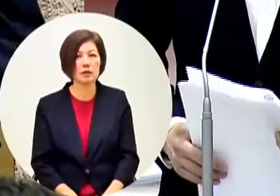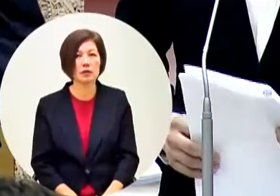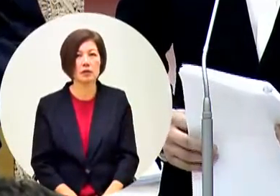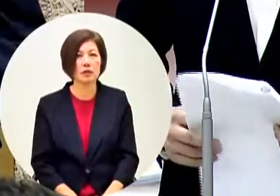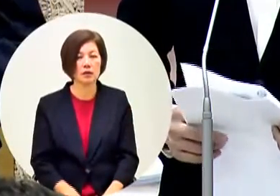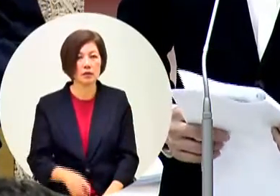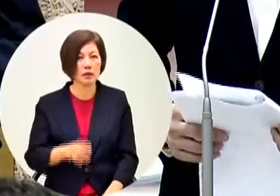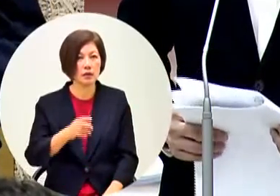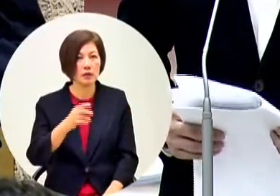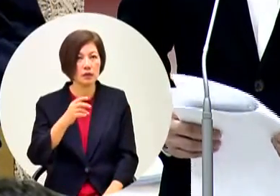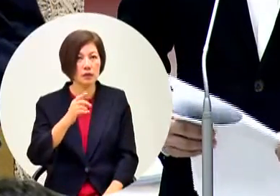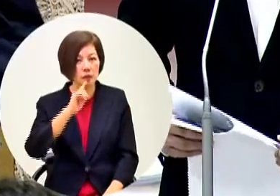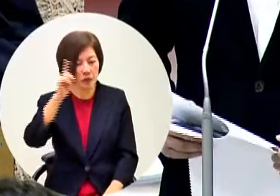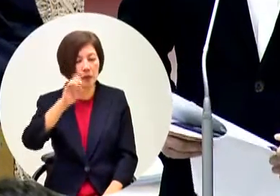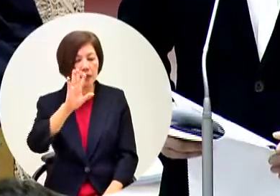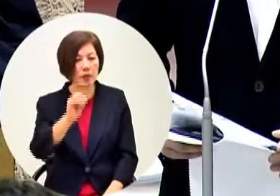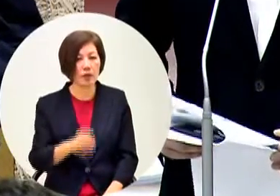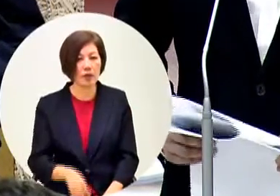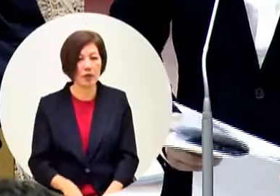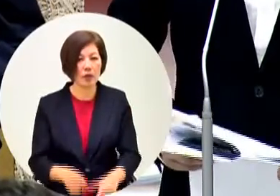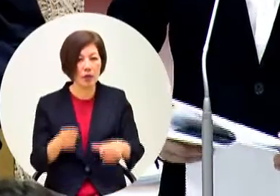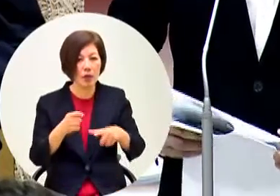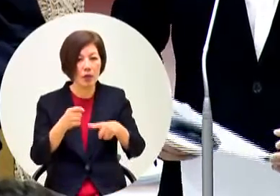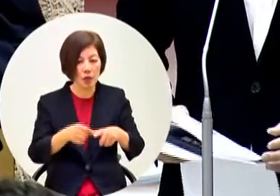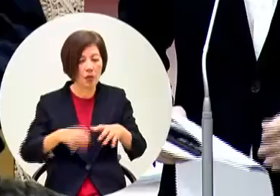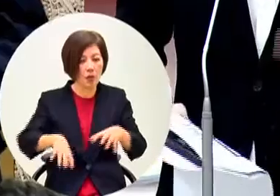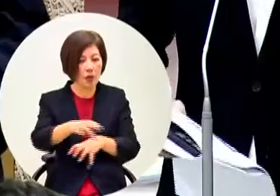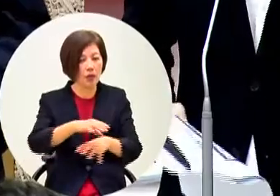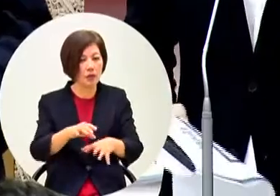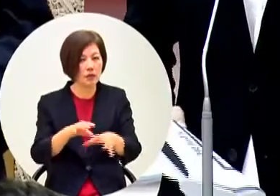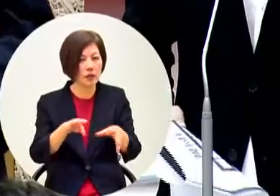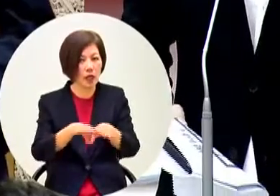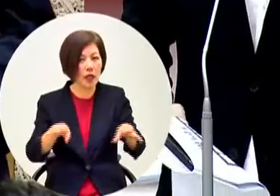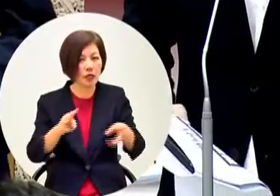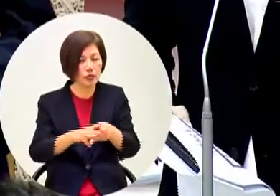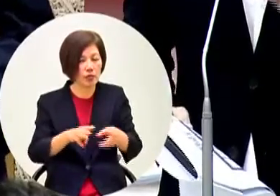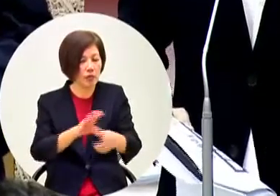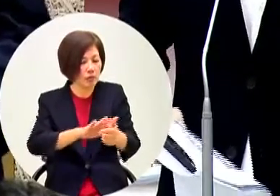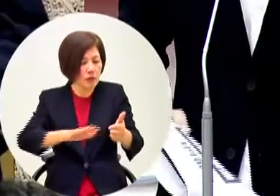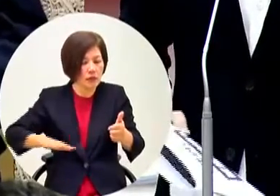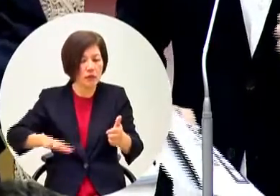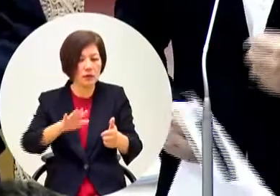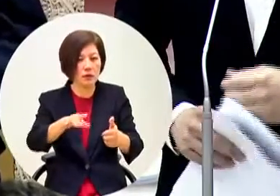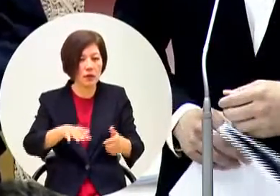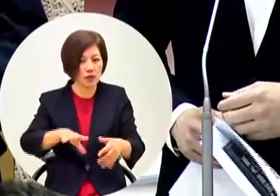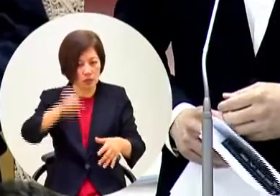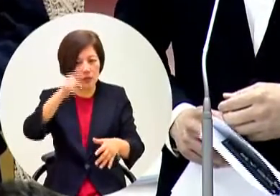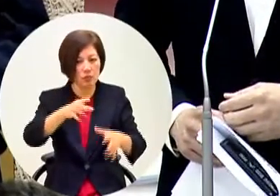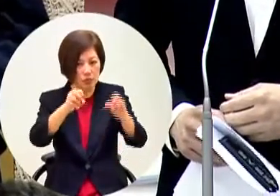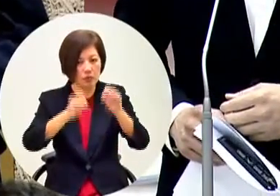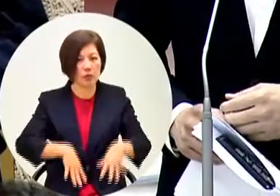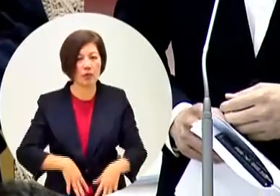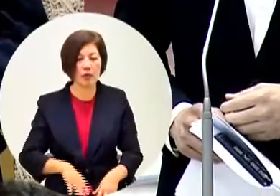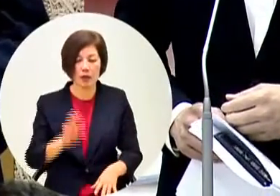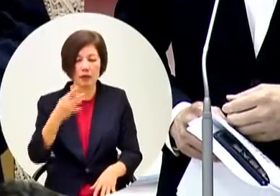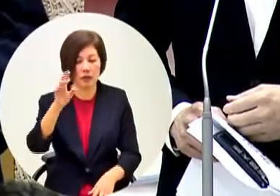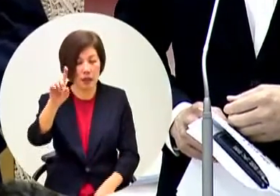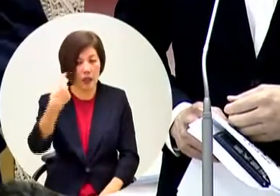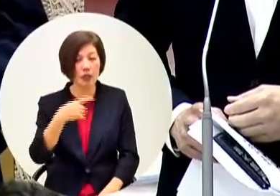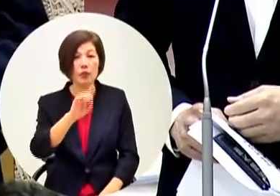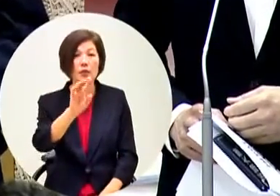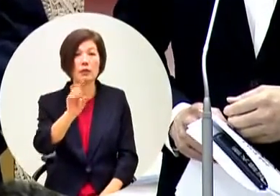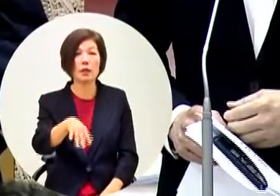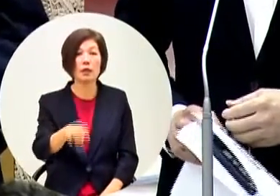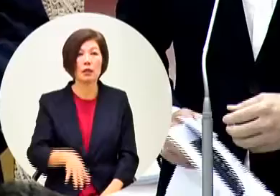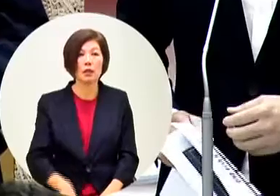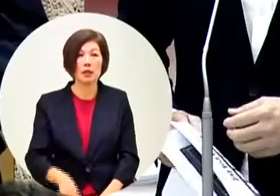举案 影响公共安全的危险？ 我知道，我讲那个都没有问题，是说来源是什么？ 来源我们有自己